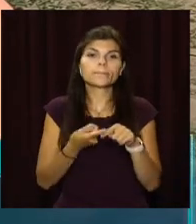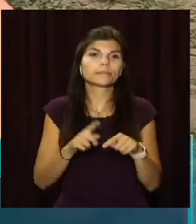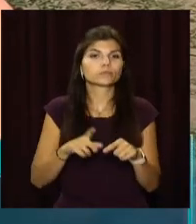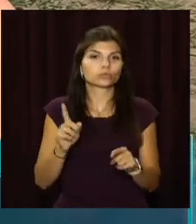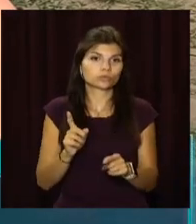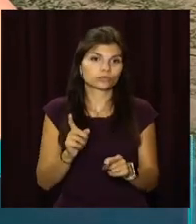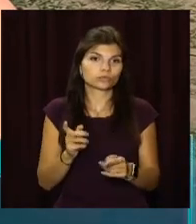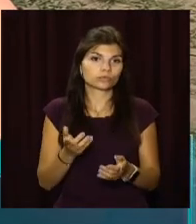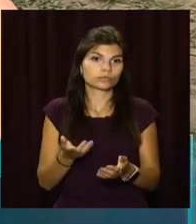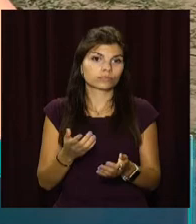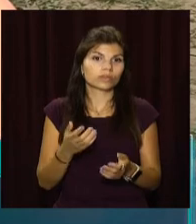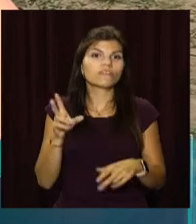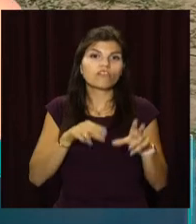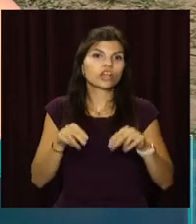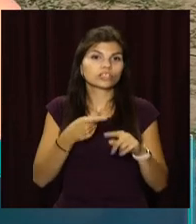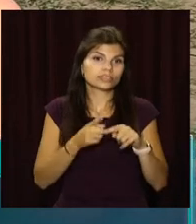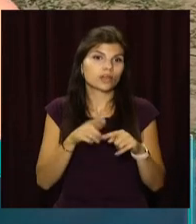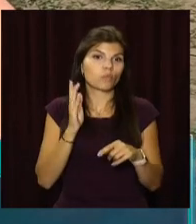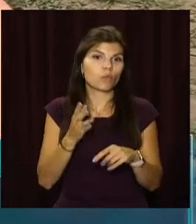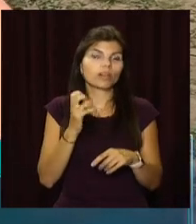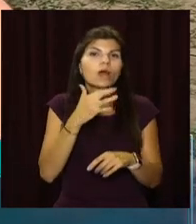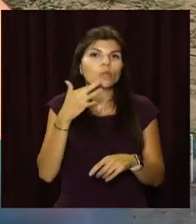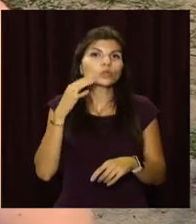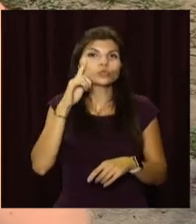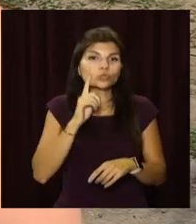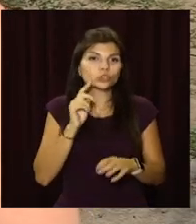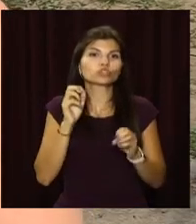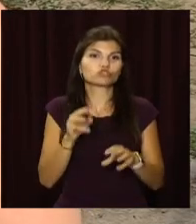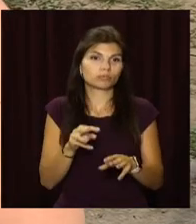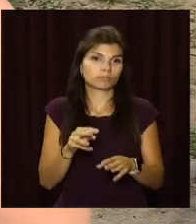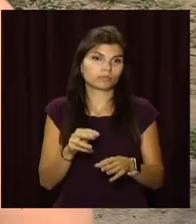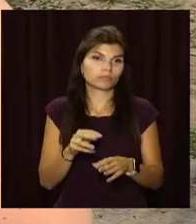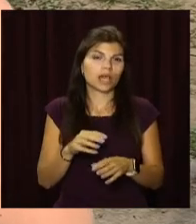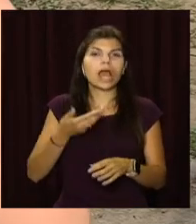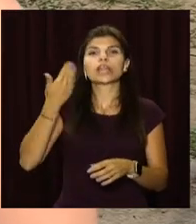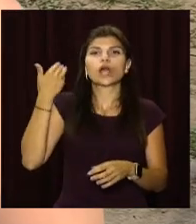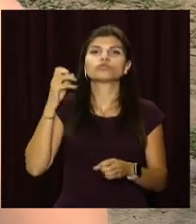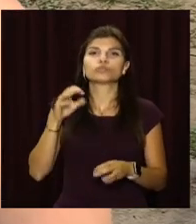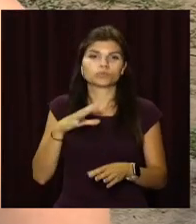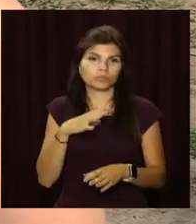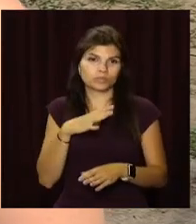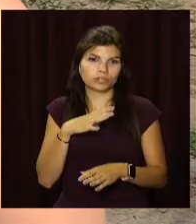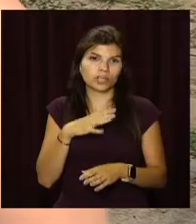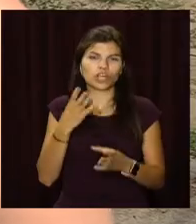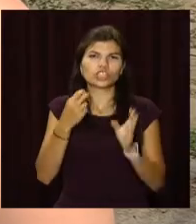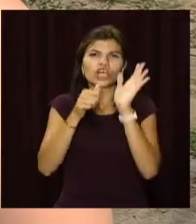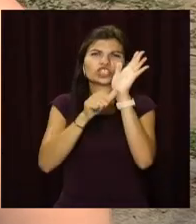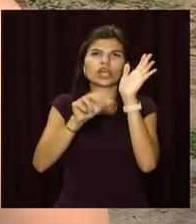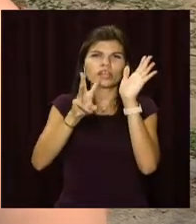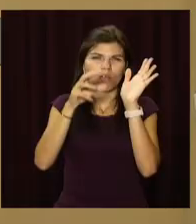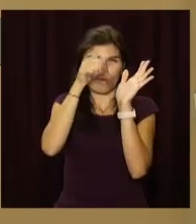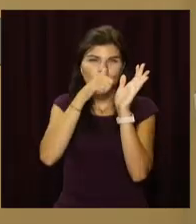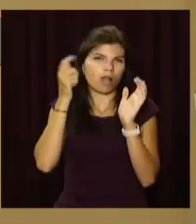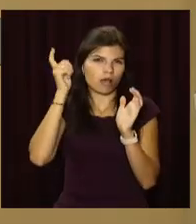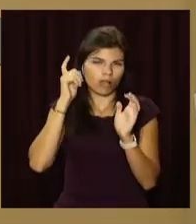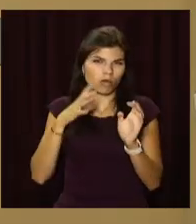що вважають, що це буде набагато зручніше, ніж та, що була, яка ще з 63-го